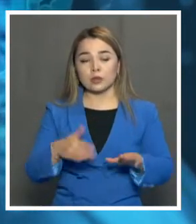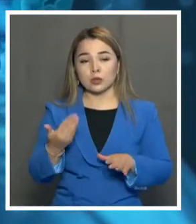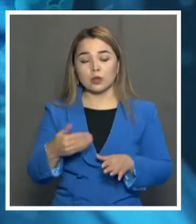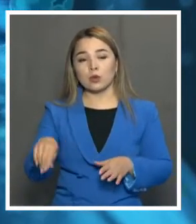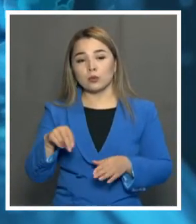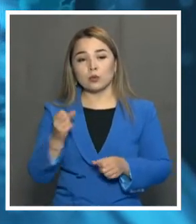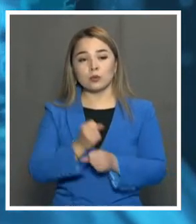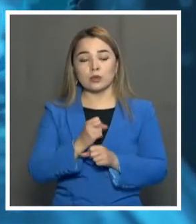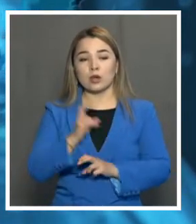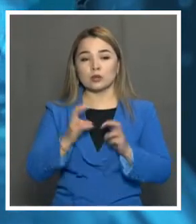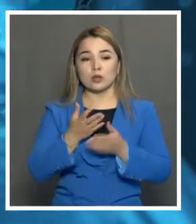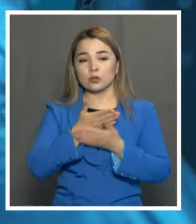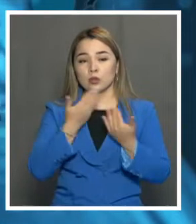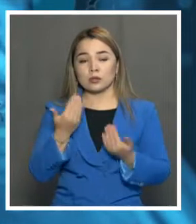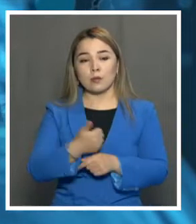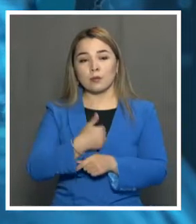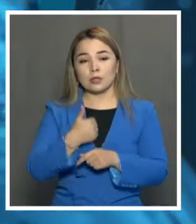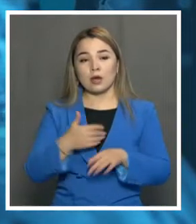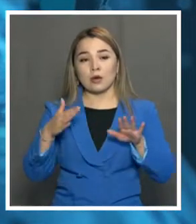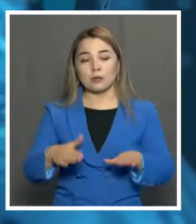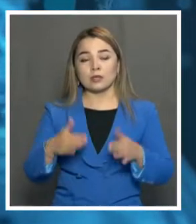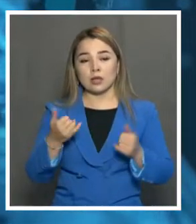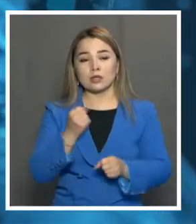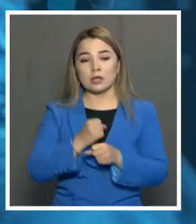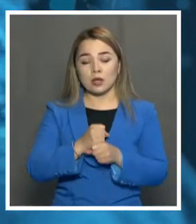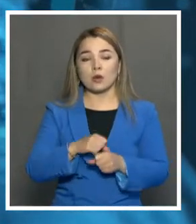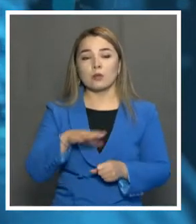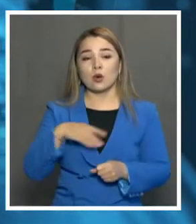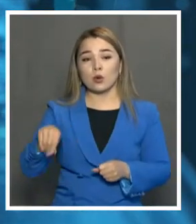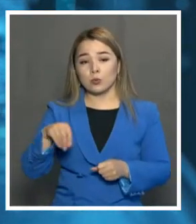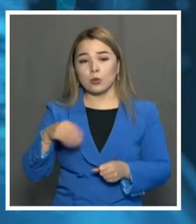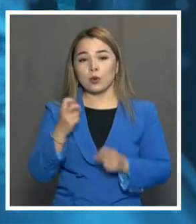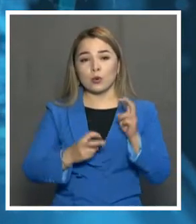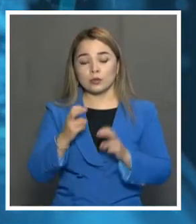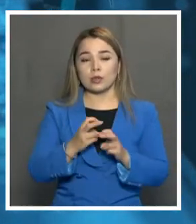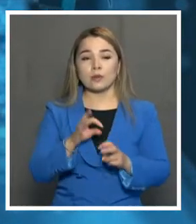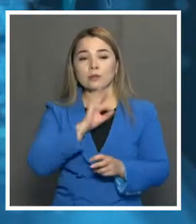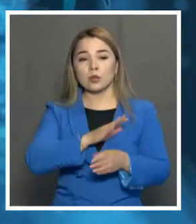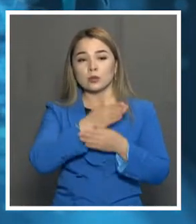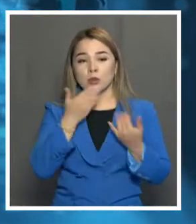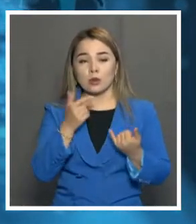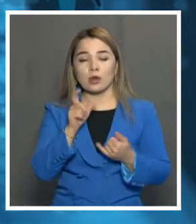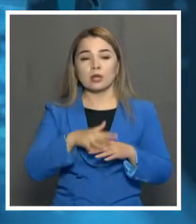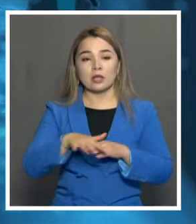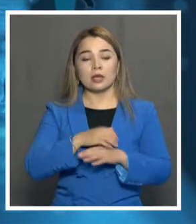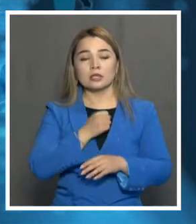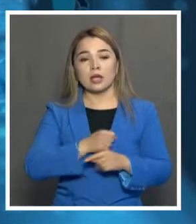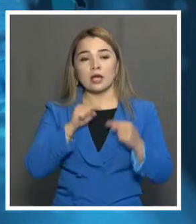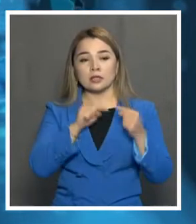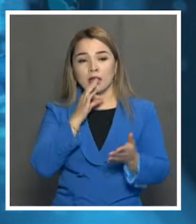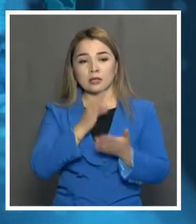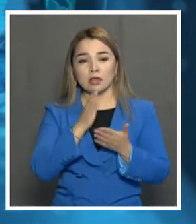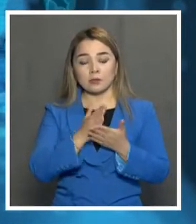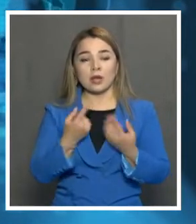өндіріліп жатқан жоқ. Серіктестік басшысы сол орыннан құм өндірудің экономикалық жағынан тиімсіздігін әрі тұрғындардың наразылығын ескеріп, өзіне